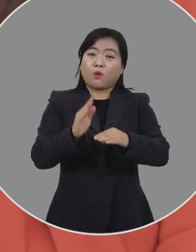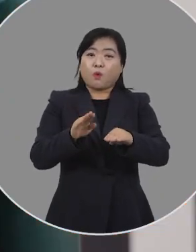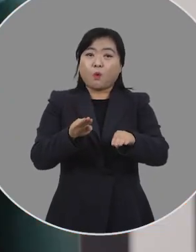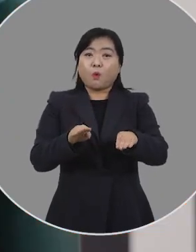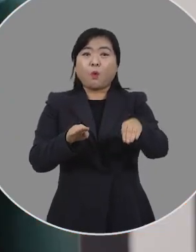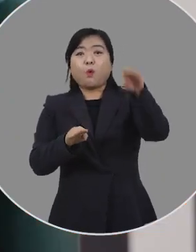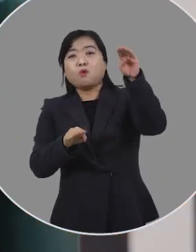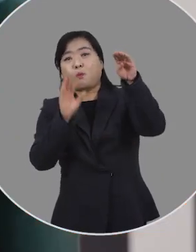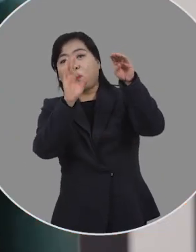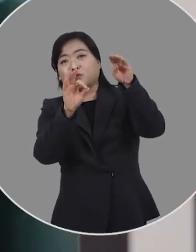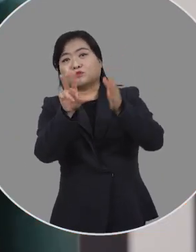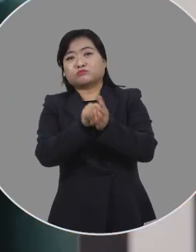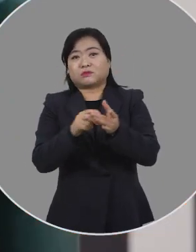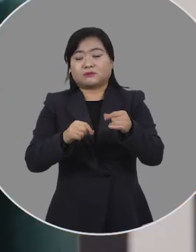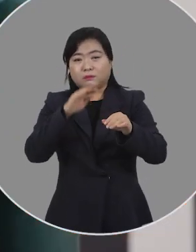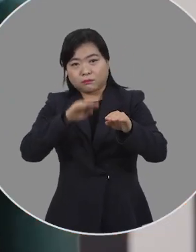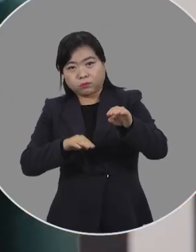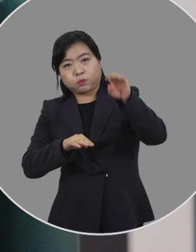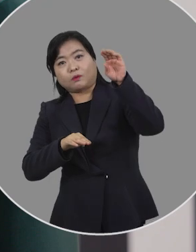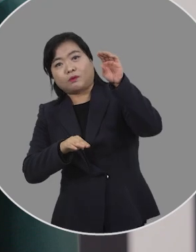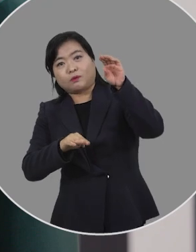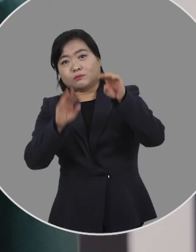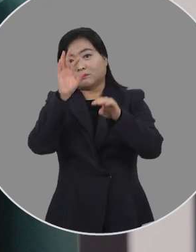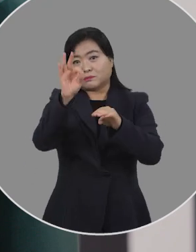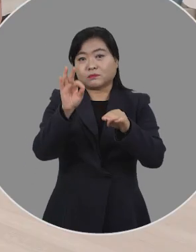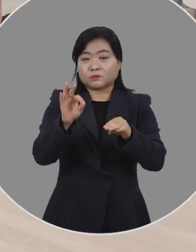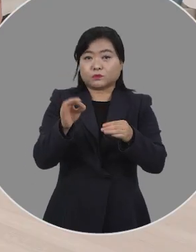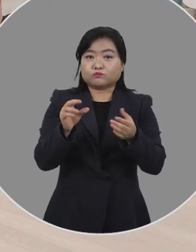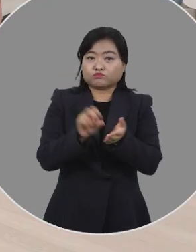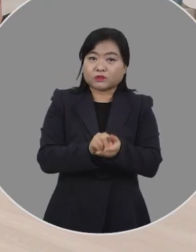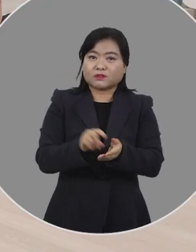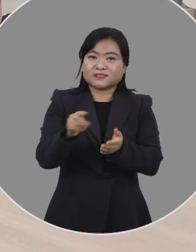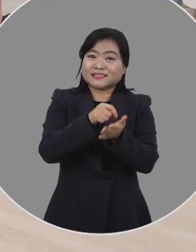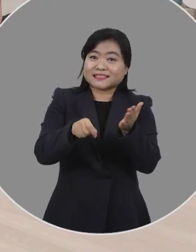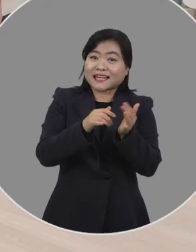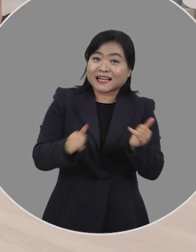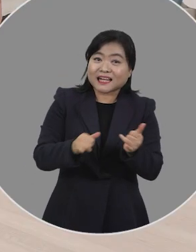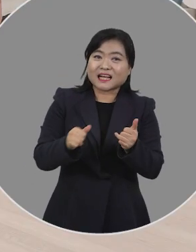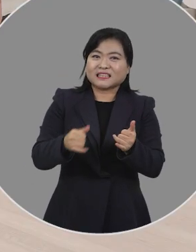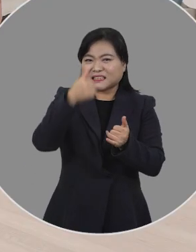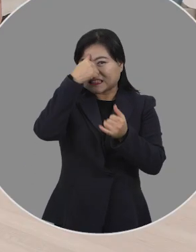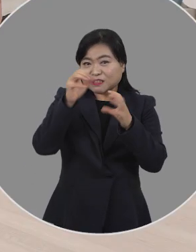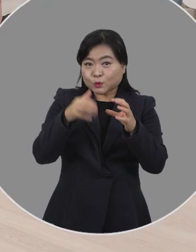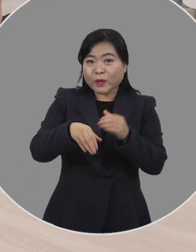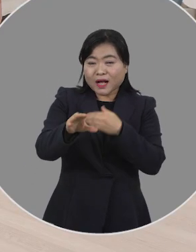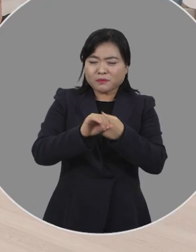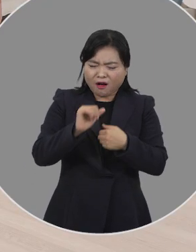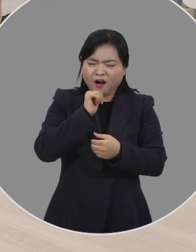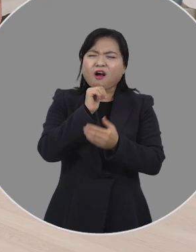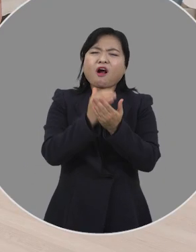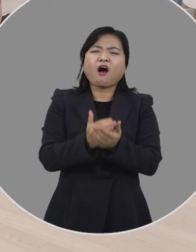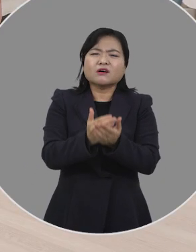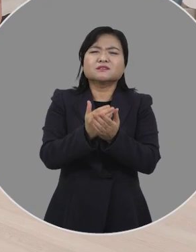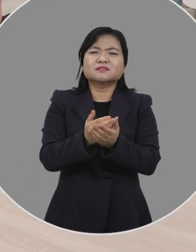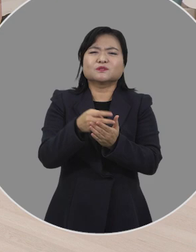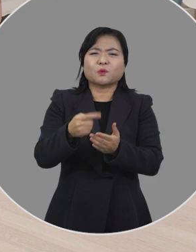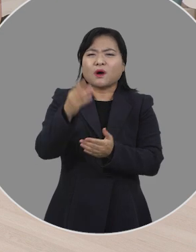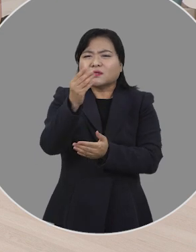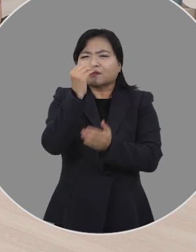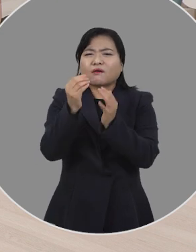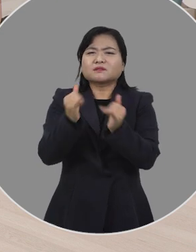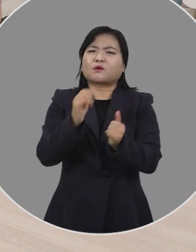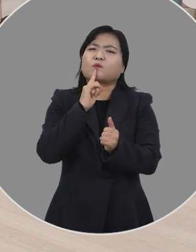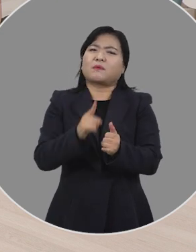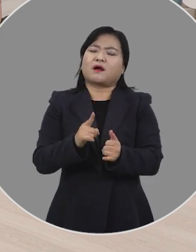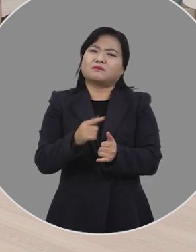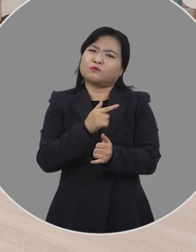들면 어떤 작가가 이런 얘기를 했었죠. 인도에 가면 거지도 성자다. 했는데 정말